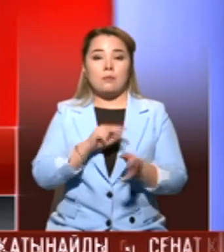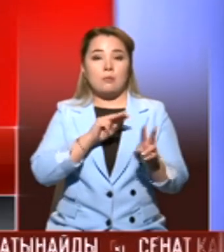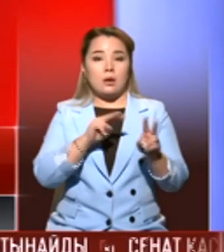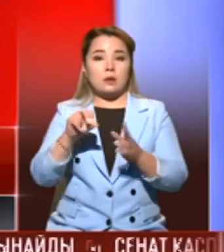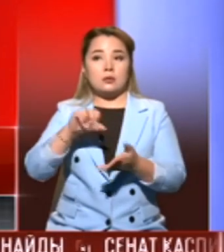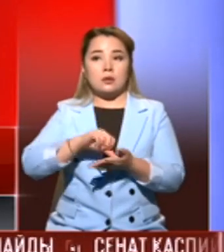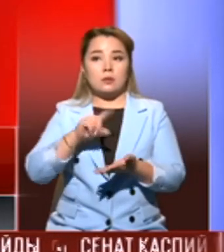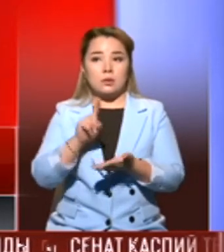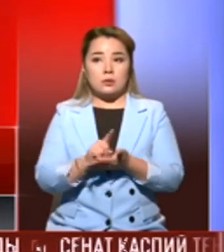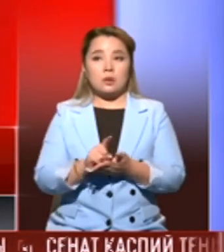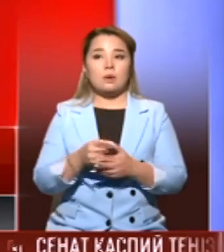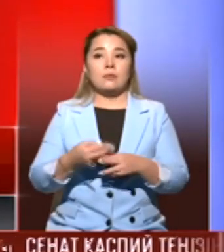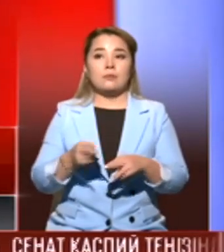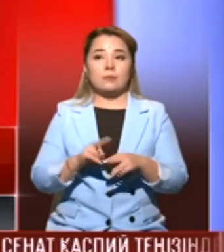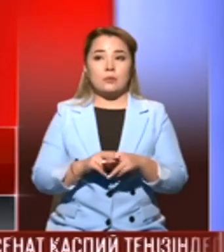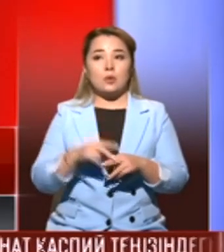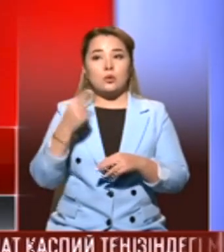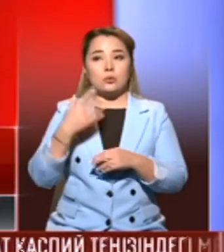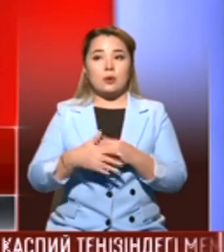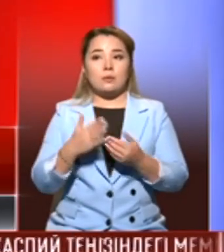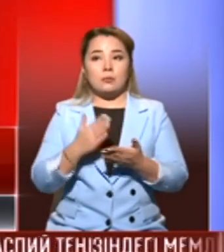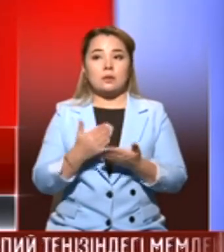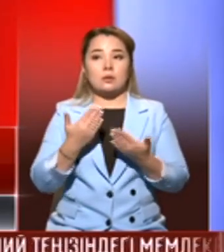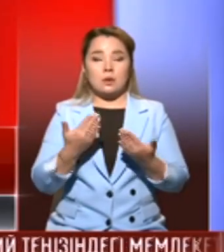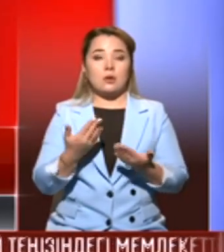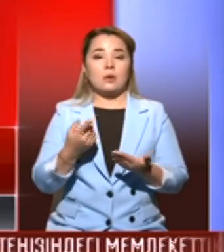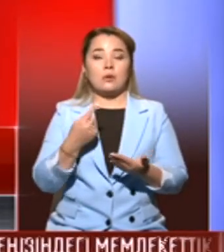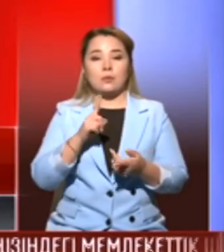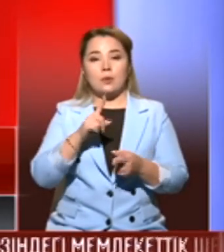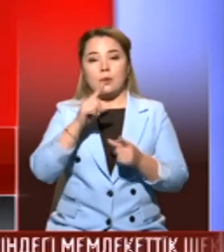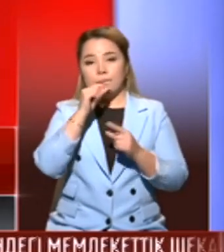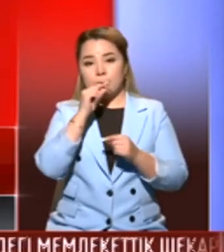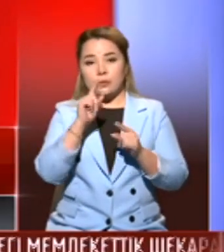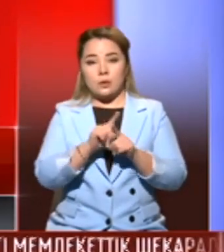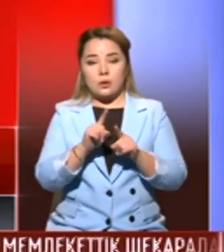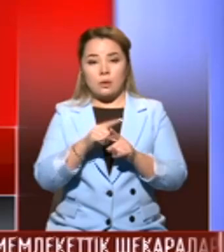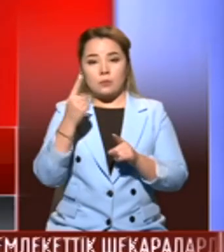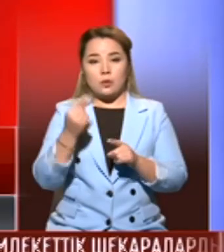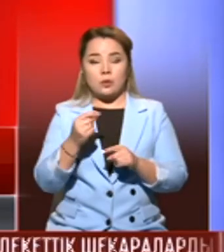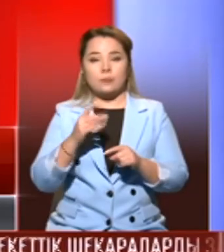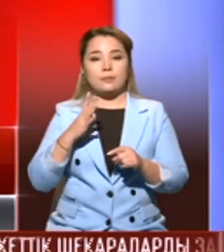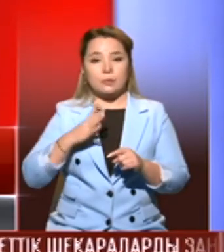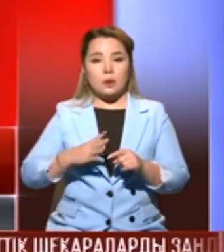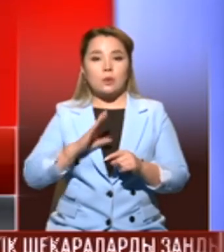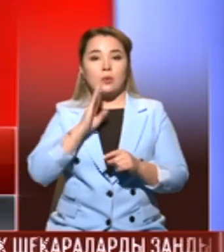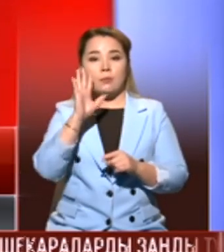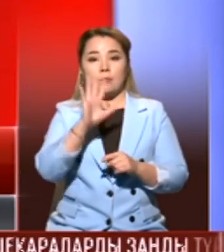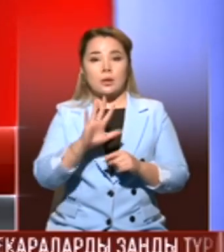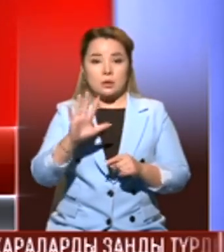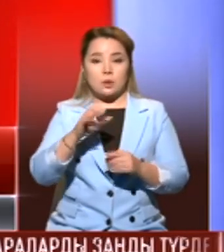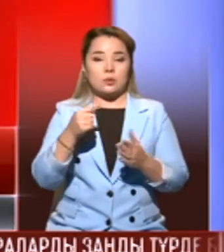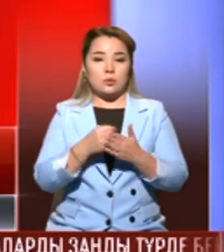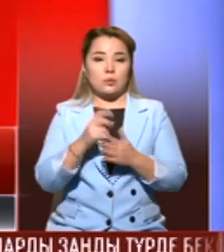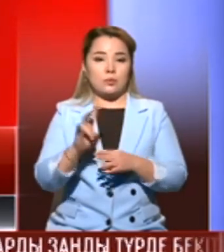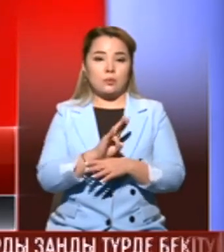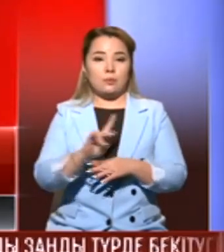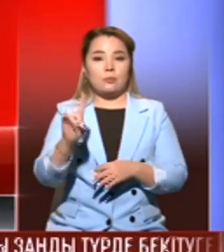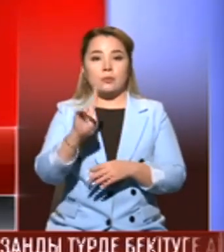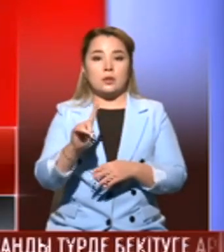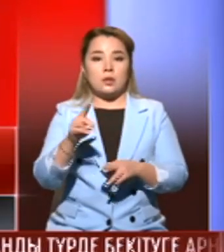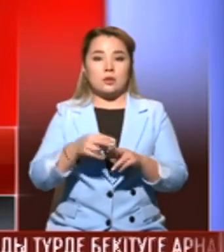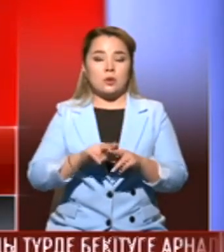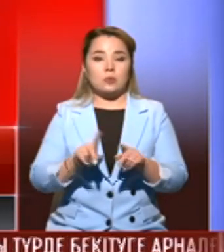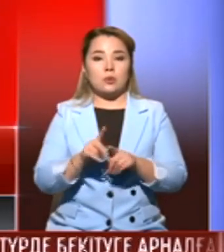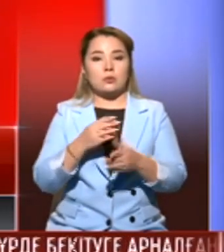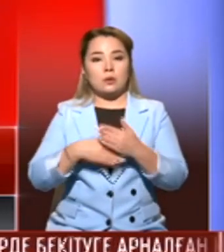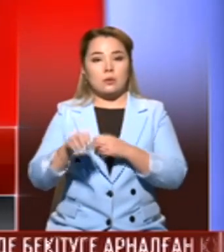болсаң. Өйткені енді түсініп отырсыз ғой, бұл бір ораза ұстағандай ғой, бір күн. Азанда 5-те бастайсың, түнгі 1-ге дейін еш